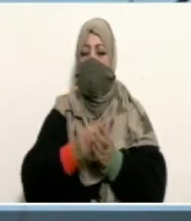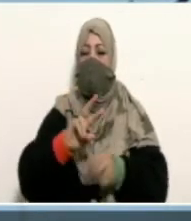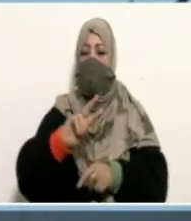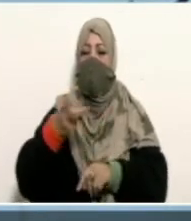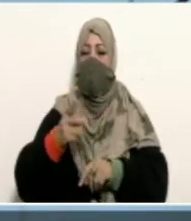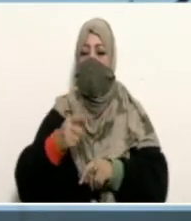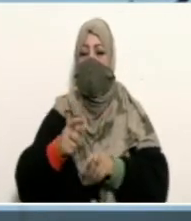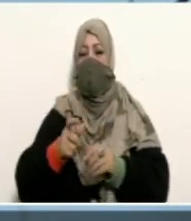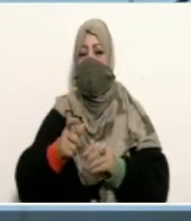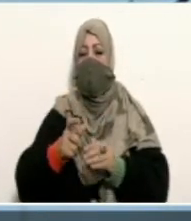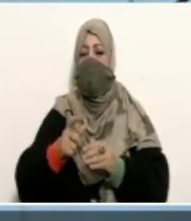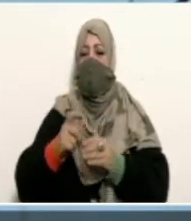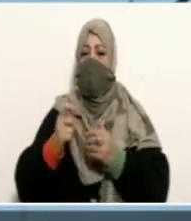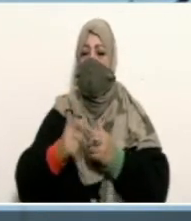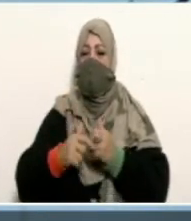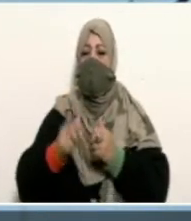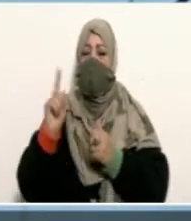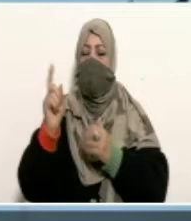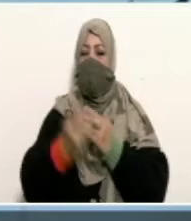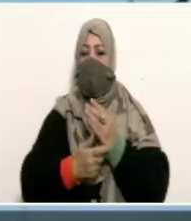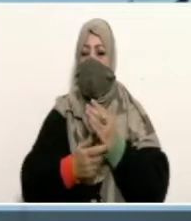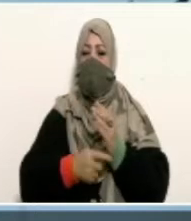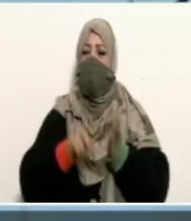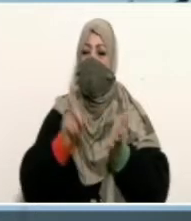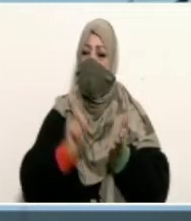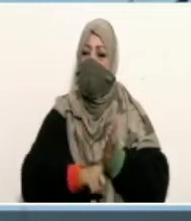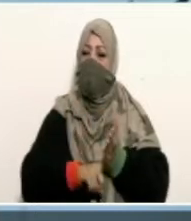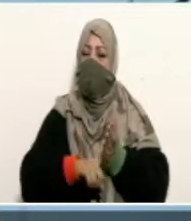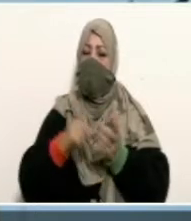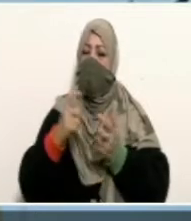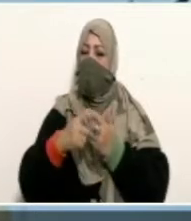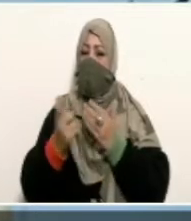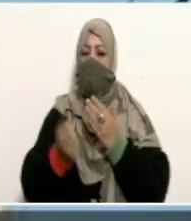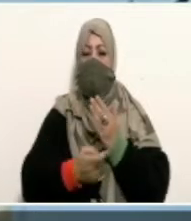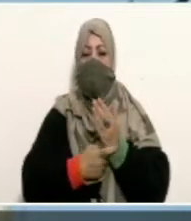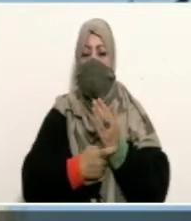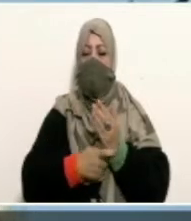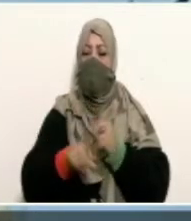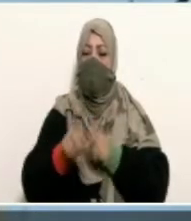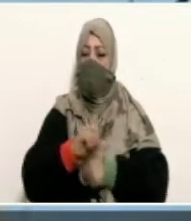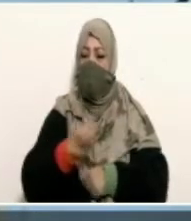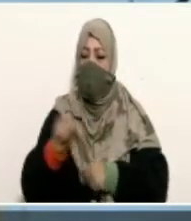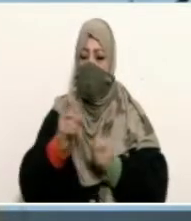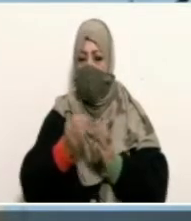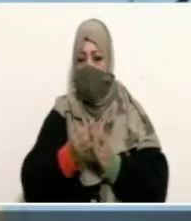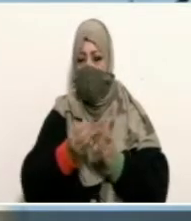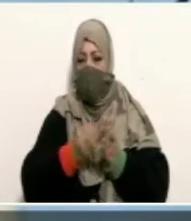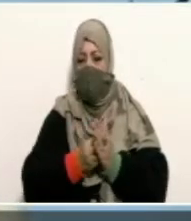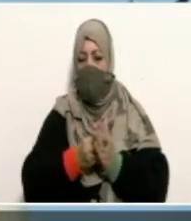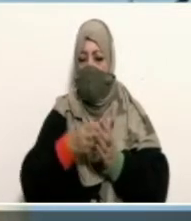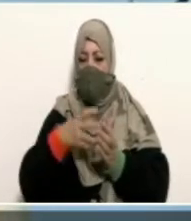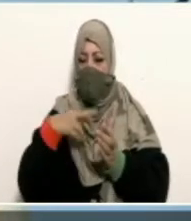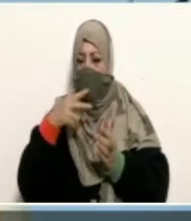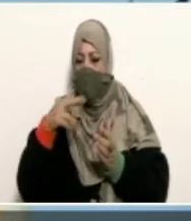الأحكام الشرعية جميعها وعلى جميع الأقوال، ففي يعني خرج عن جميع الأقوال والله